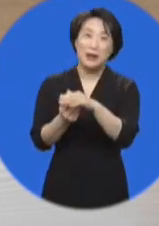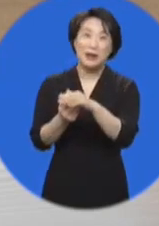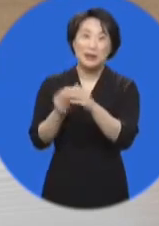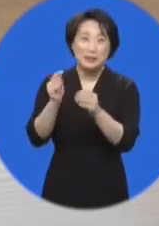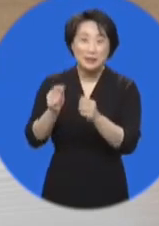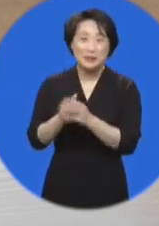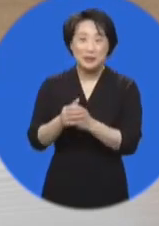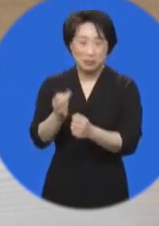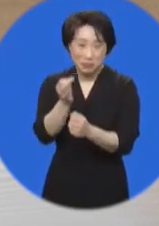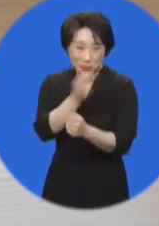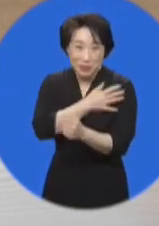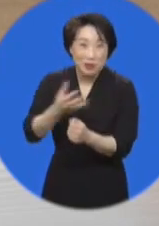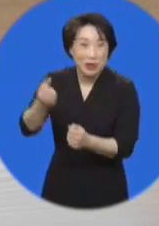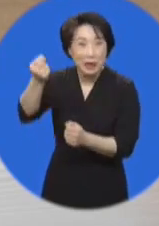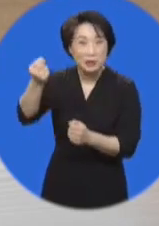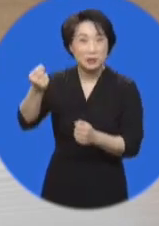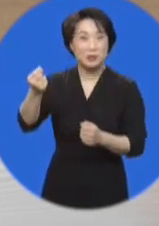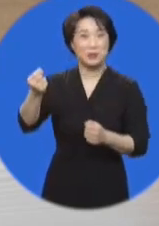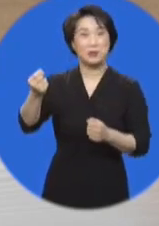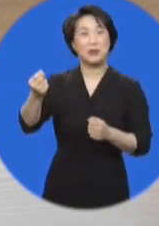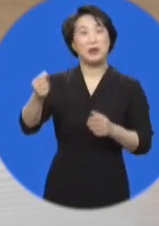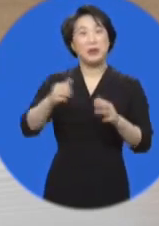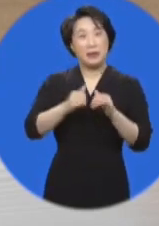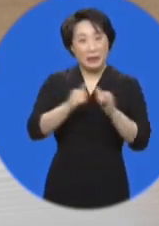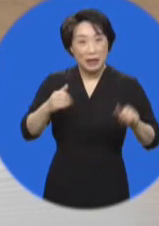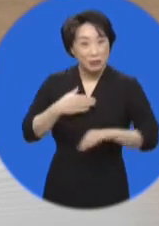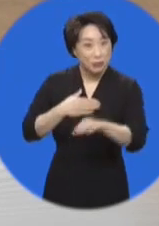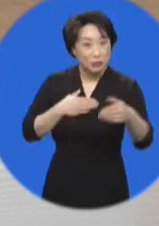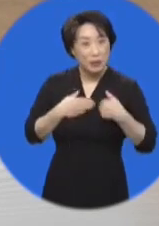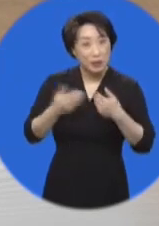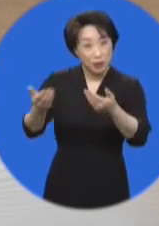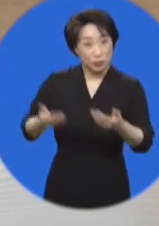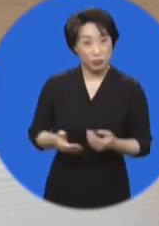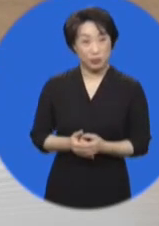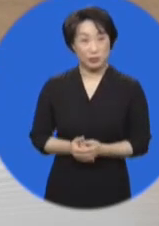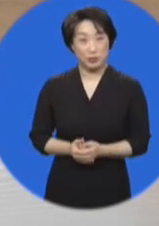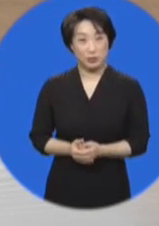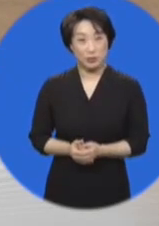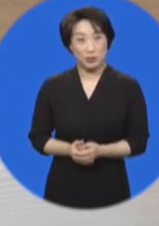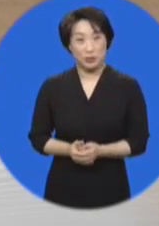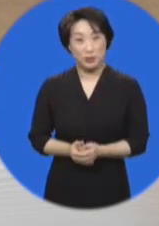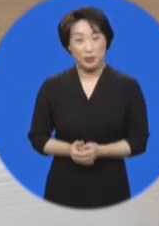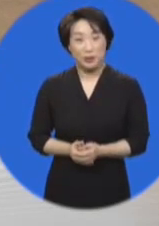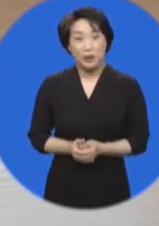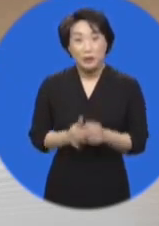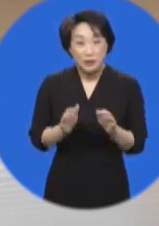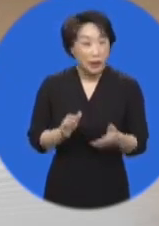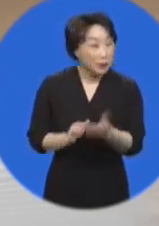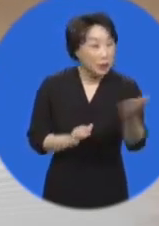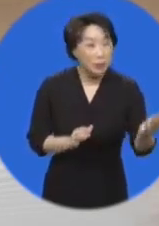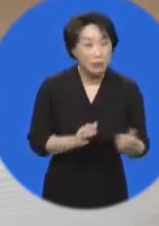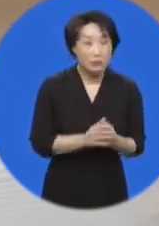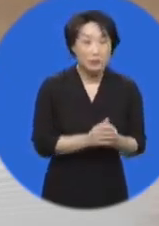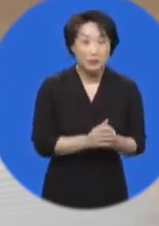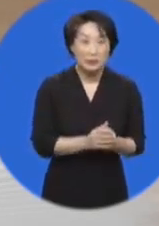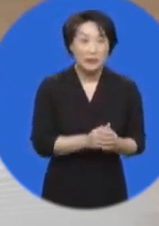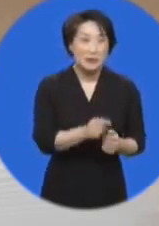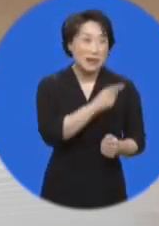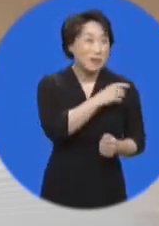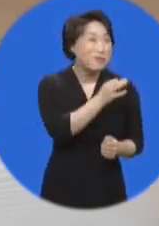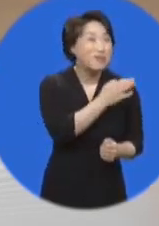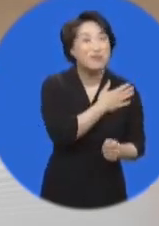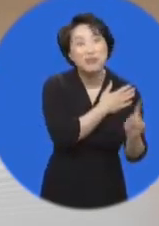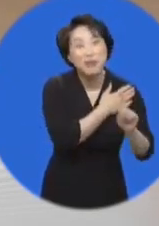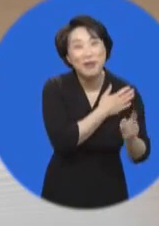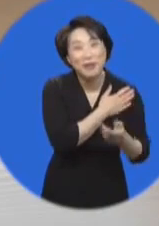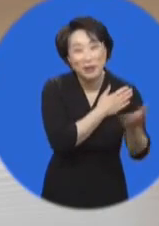최고의 부유를 가지고 우리 인간에게 주시는데 세상에 제일 부유한